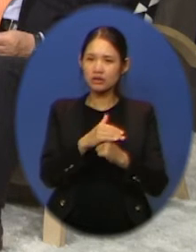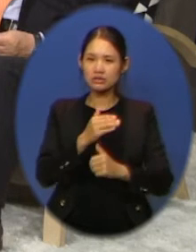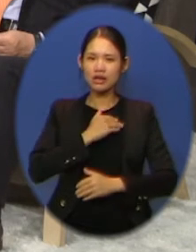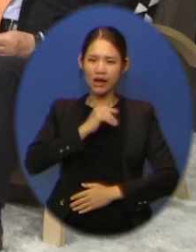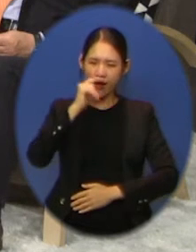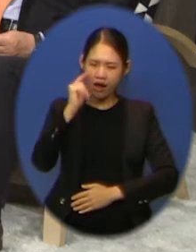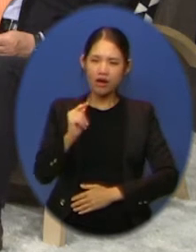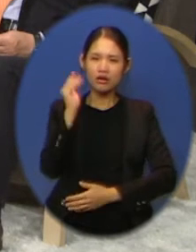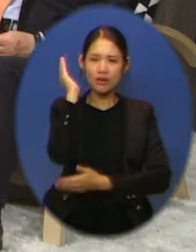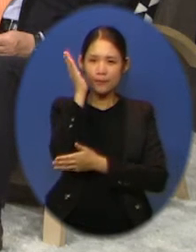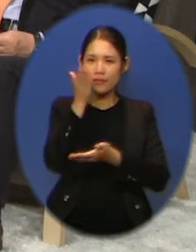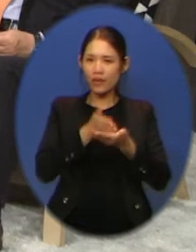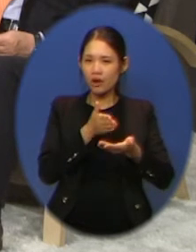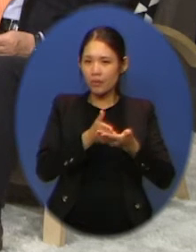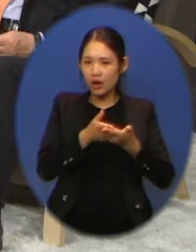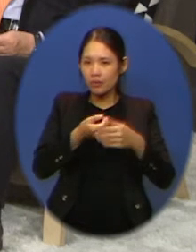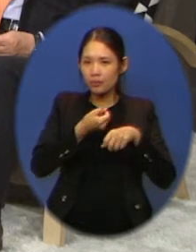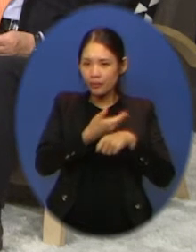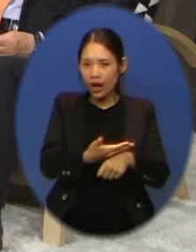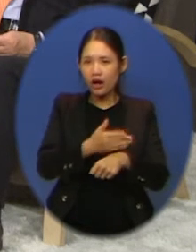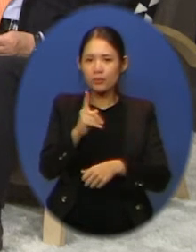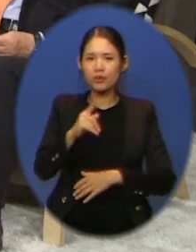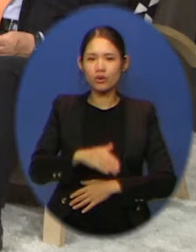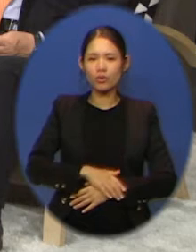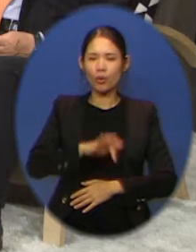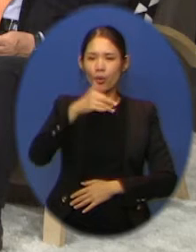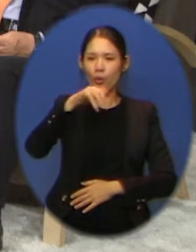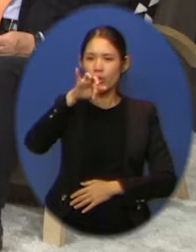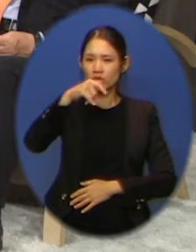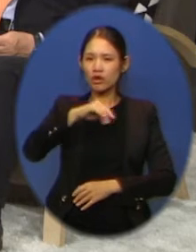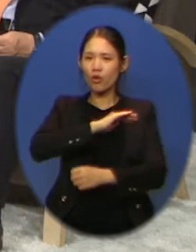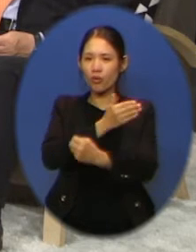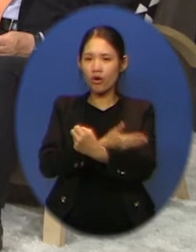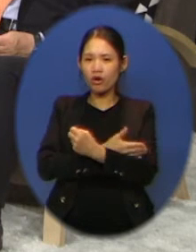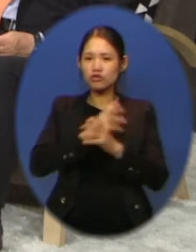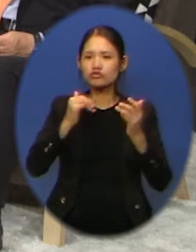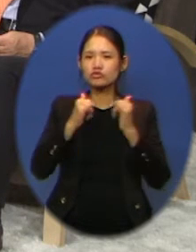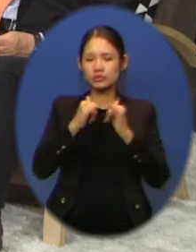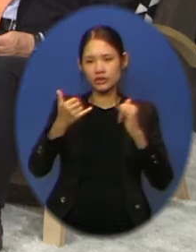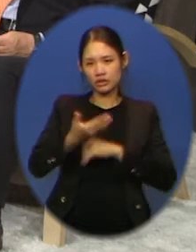것은 공천권을 국민한테 돌려주는 게 옳다고 생각합니다.